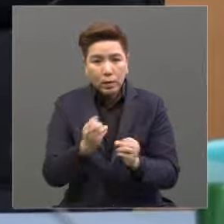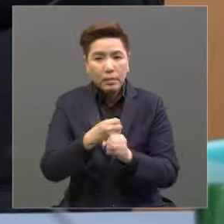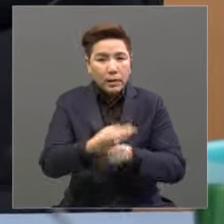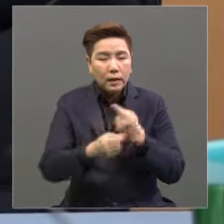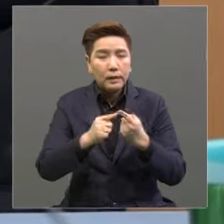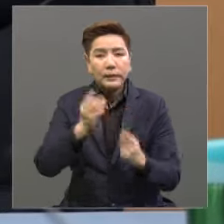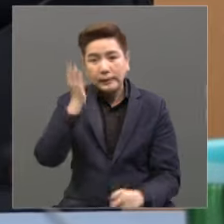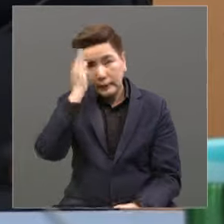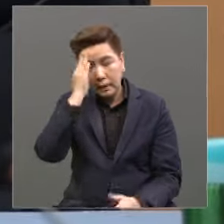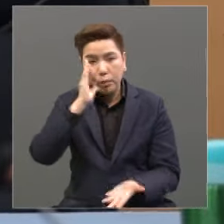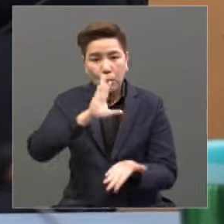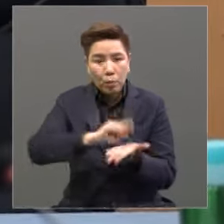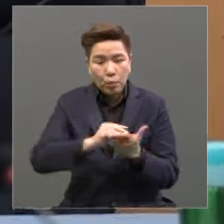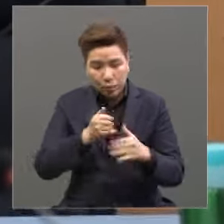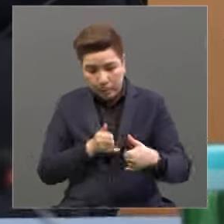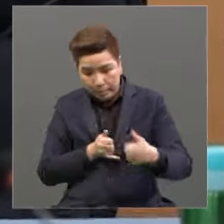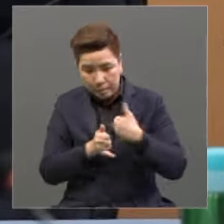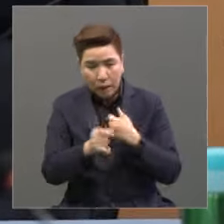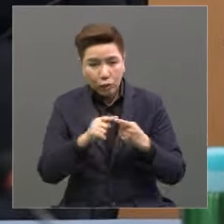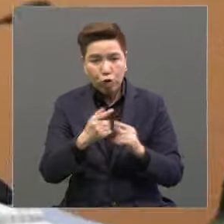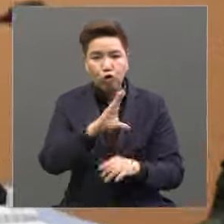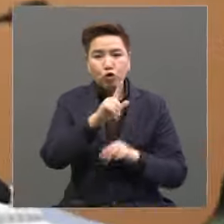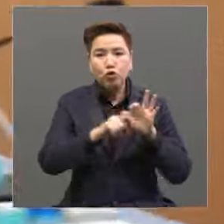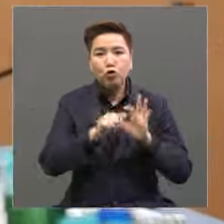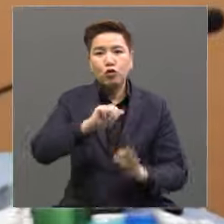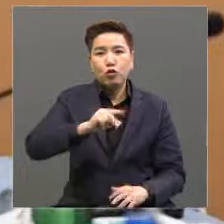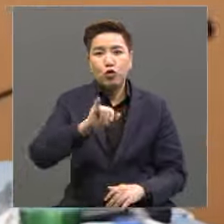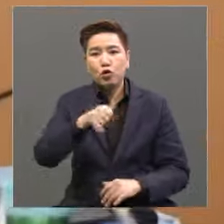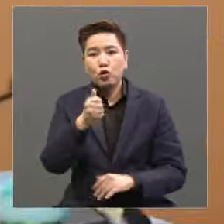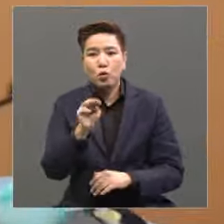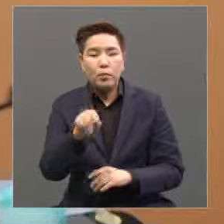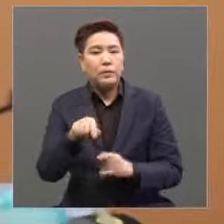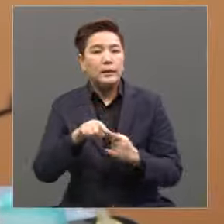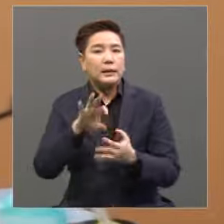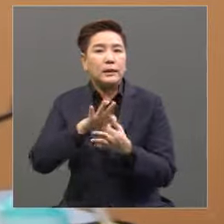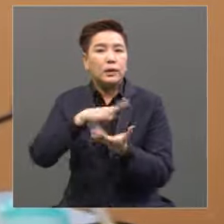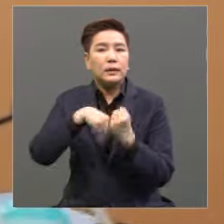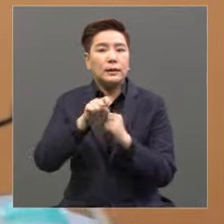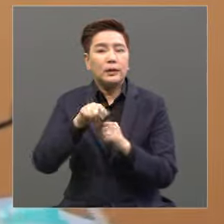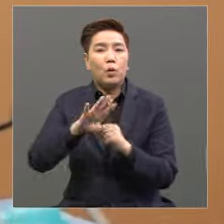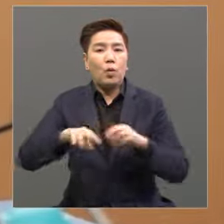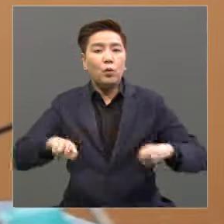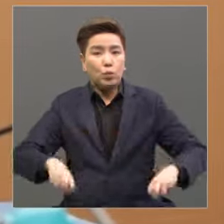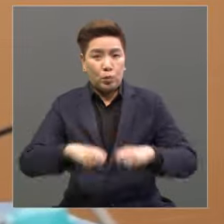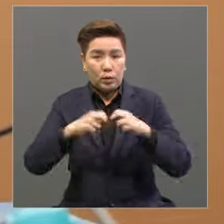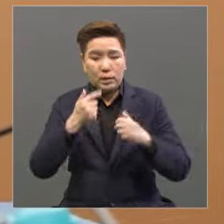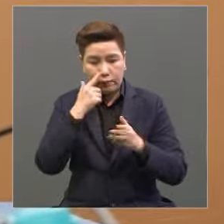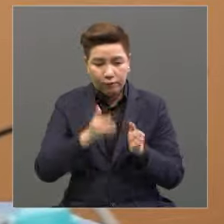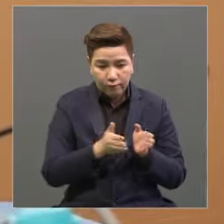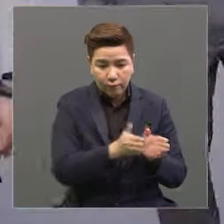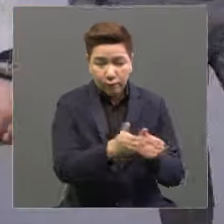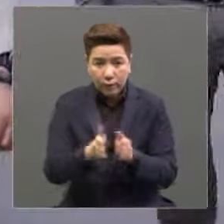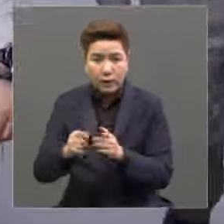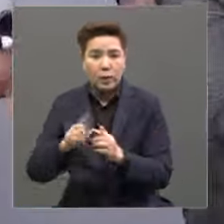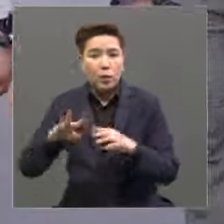นรับทราบข้อมูลของจุดผ่านแดนถาวรช่องจอมซึ่งเป็นพื้นที่เศรษฐกิจของจังหวัดสุรินทร์นะคะที่หลายภาคส่วนโดยเฉพ